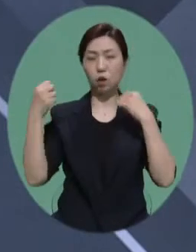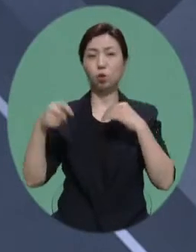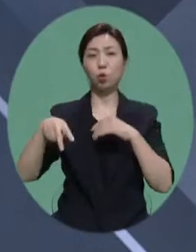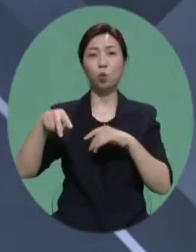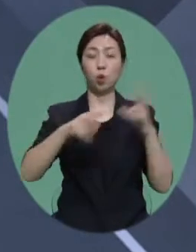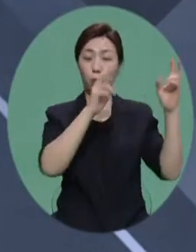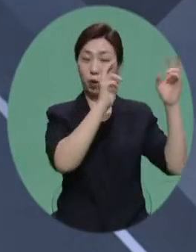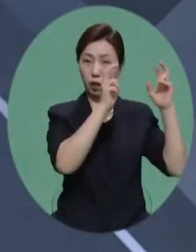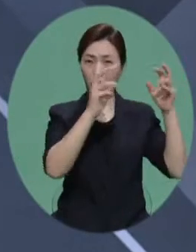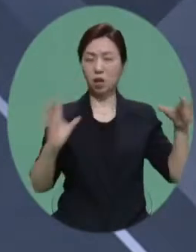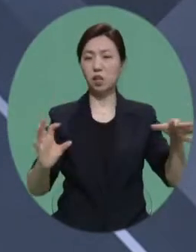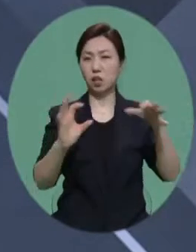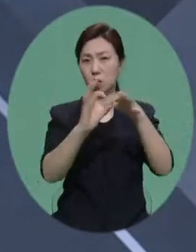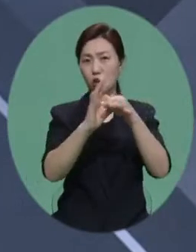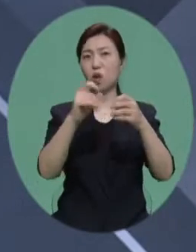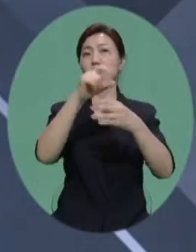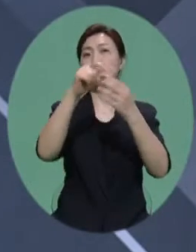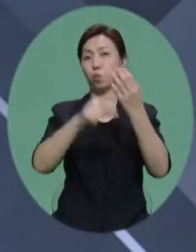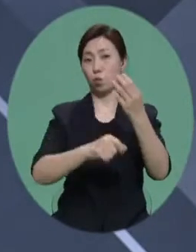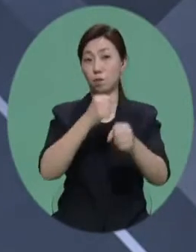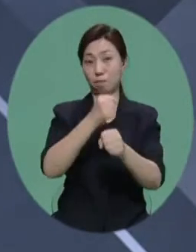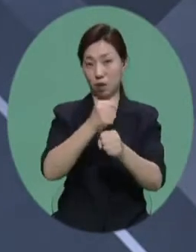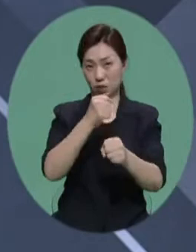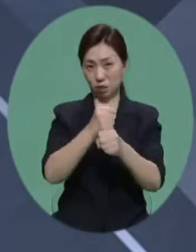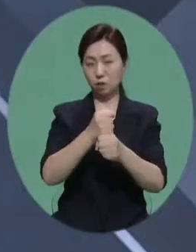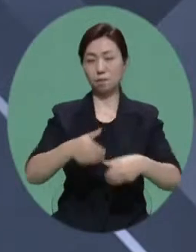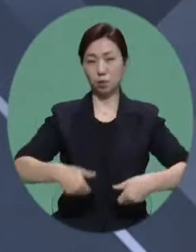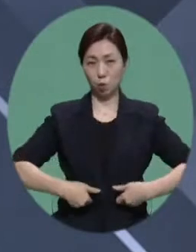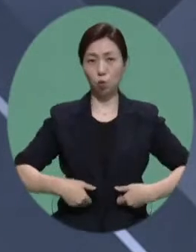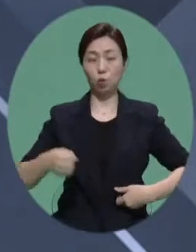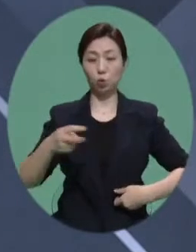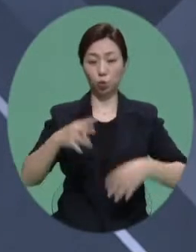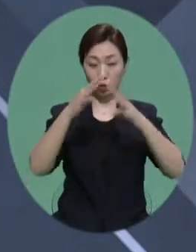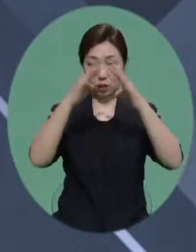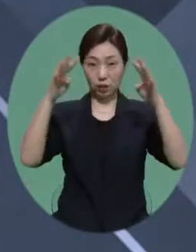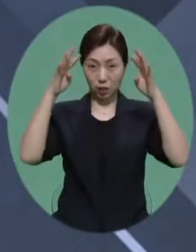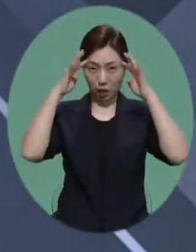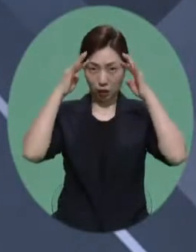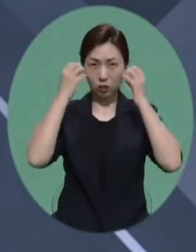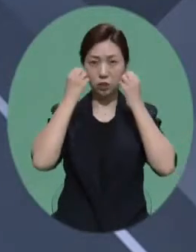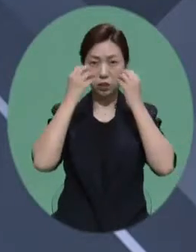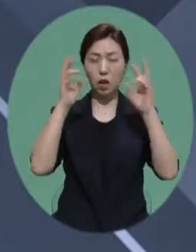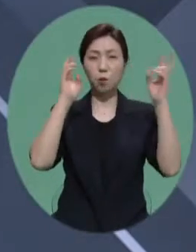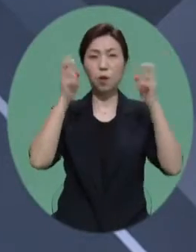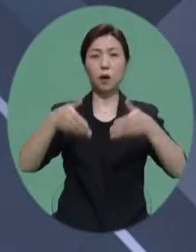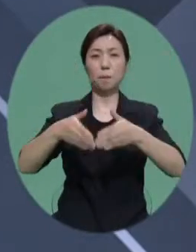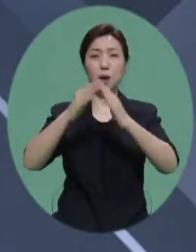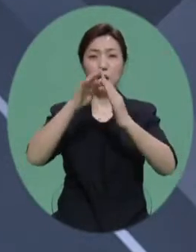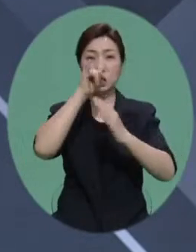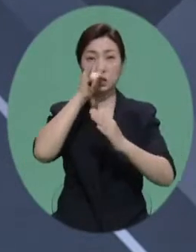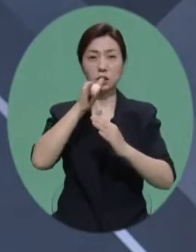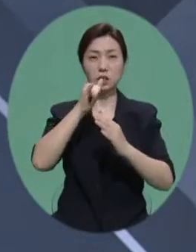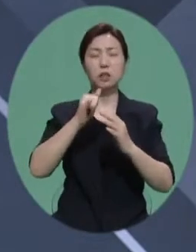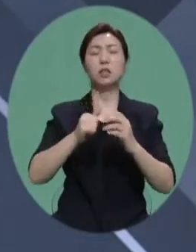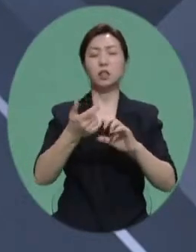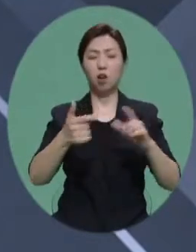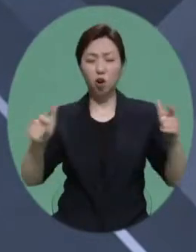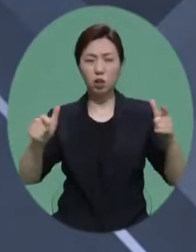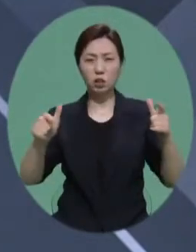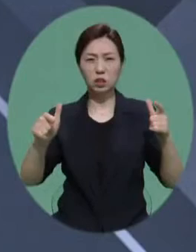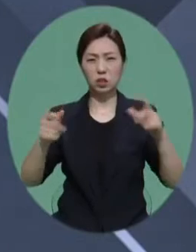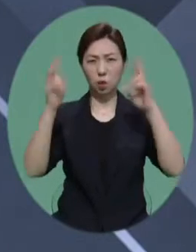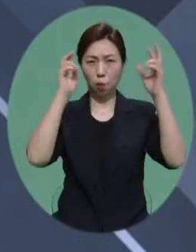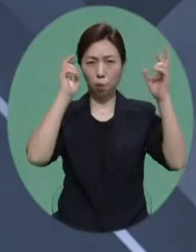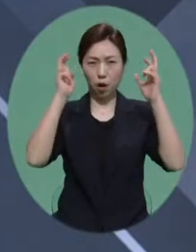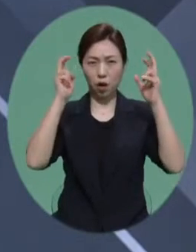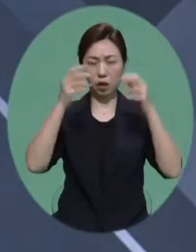프로그램 부 만들어서 또 대학을 창업기 지워 하거나 샨의 기업을 만들고 기업 대학을 또